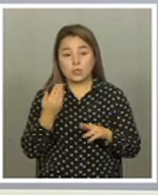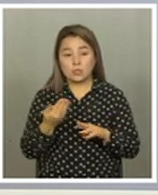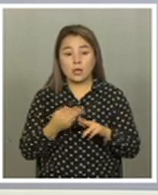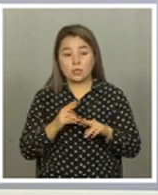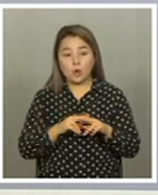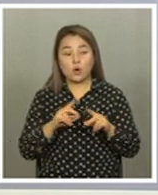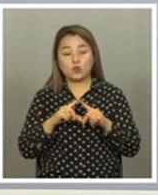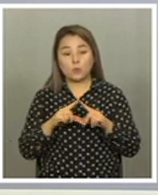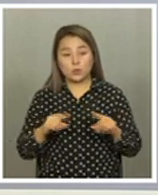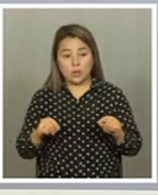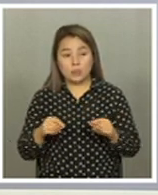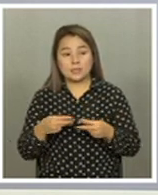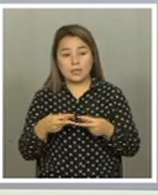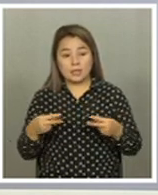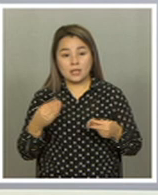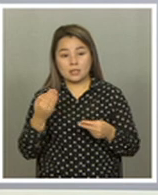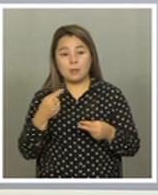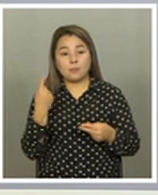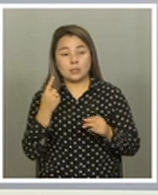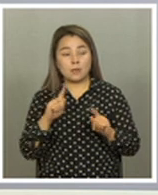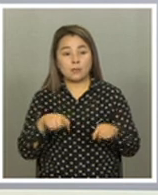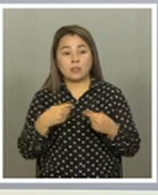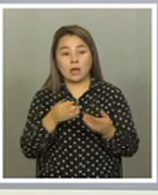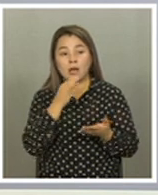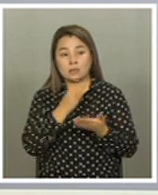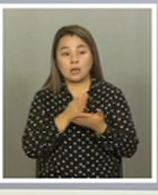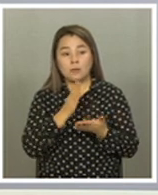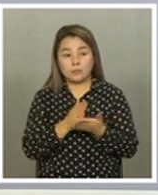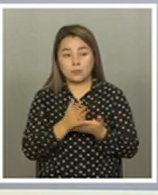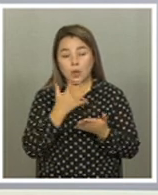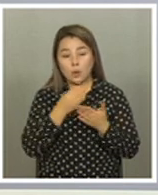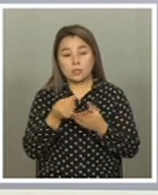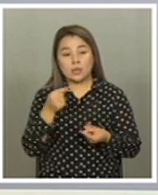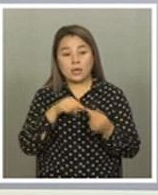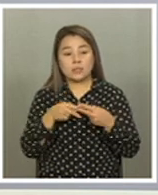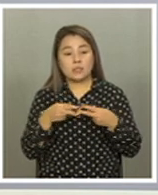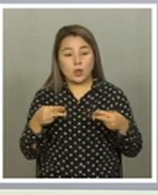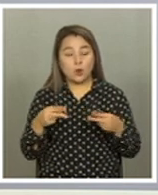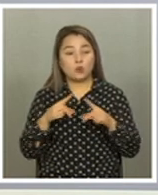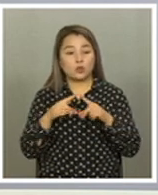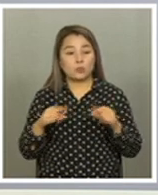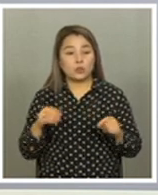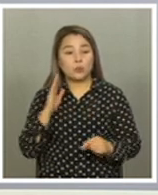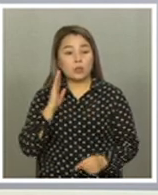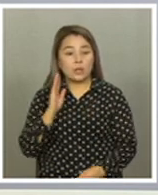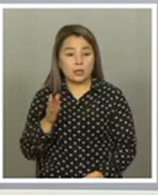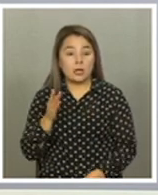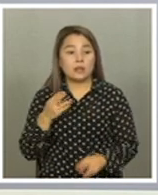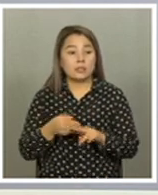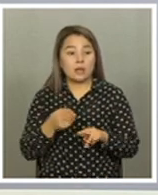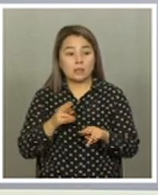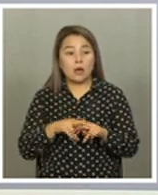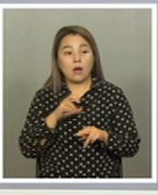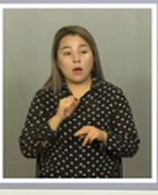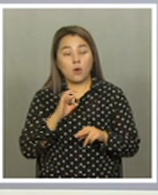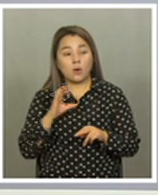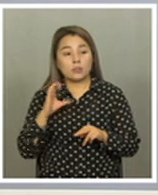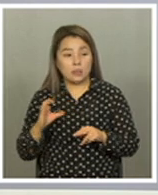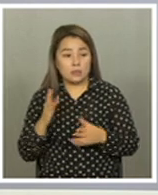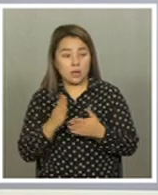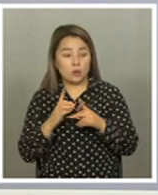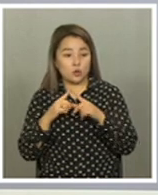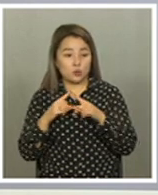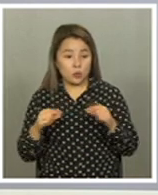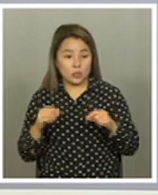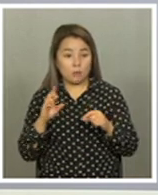3 бұрыштар теңдігінің бірінші белгісі бойынша өзара тең 3 бұрыш болады. Яғни АОЦ 3 бұрышы мен БОД